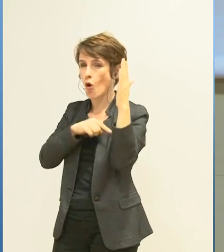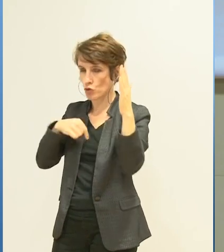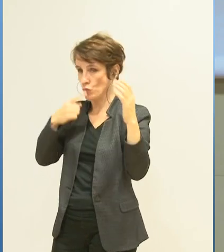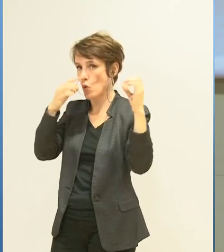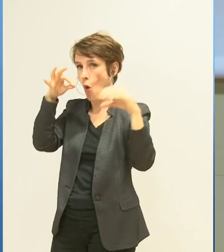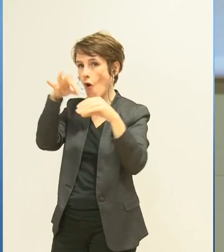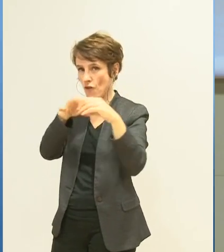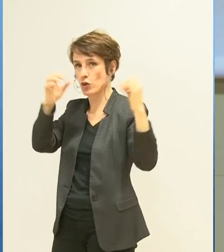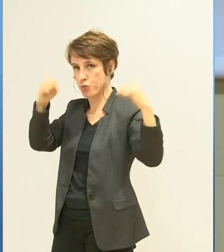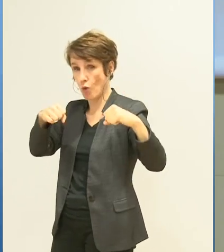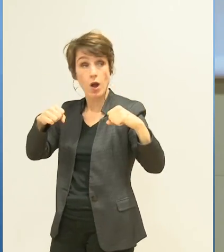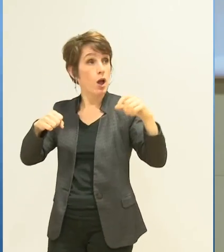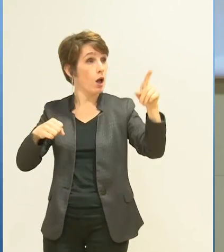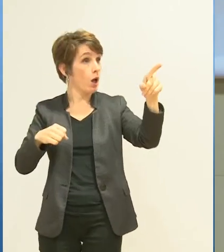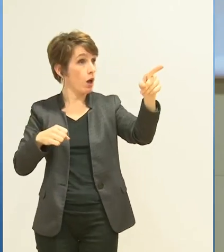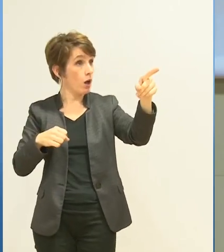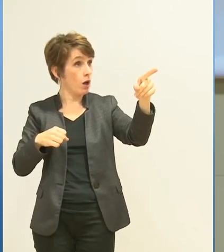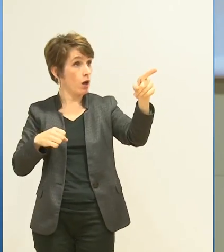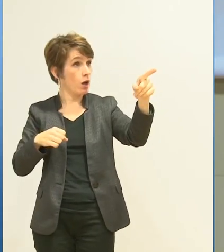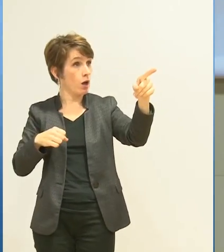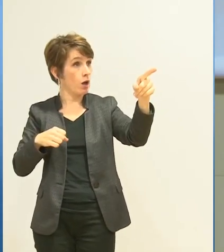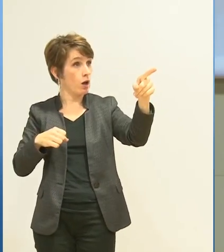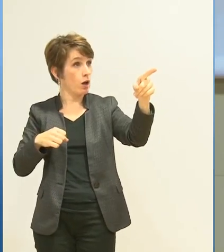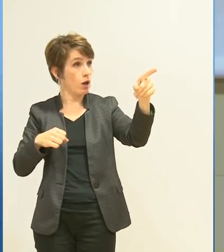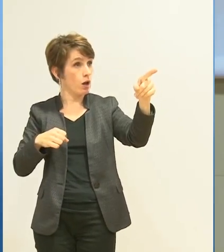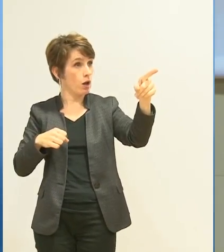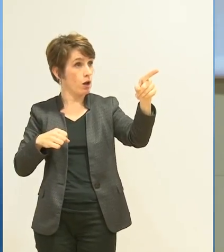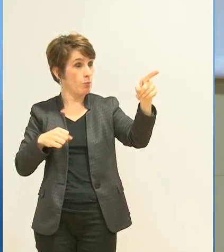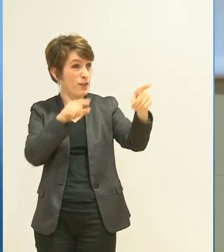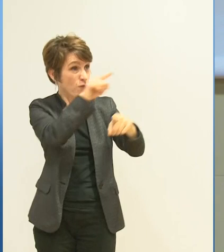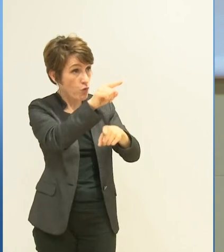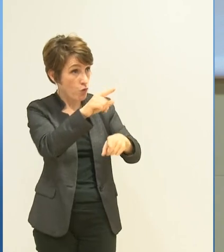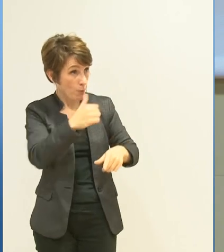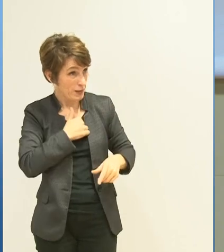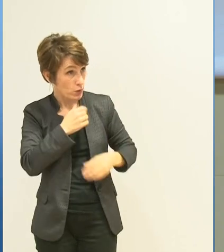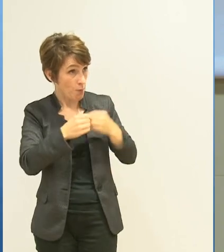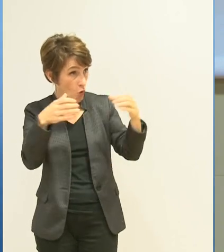vous voter pour mais donc ces jeux où c'est le groupe